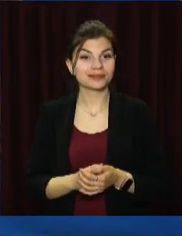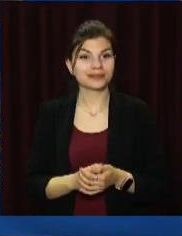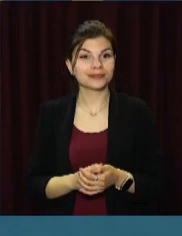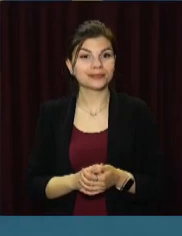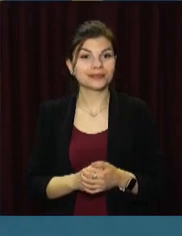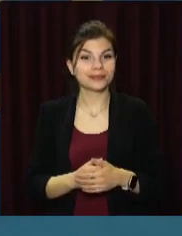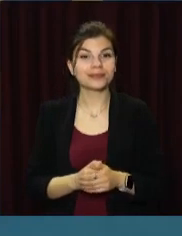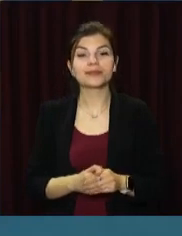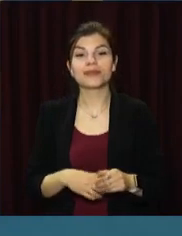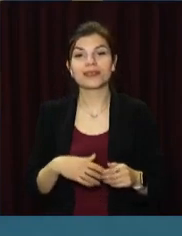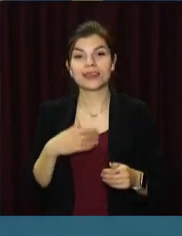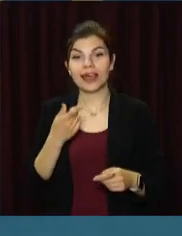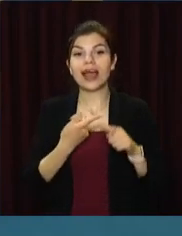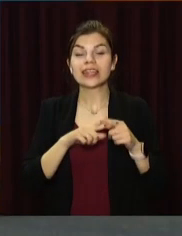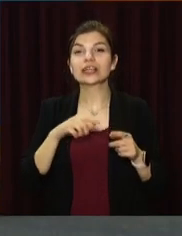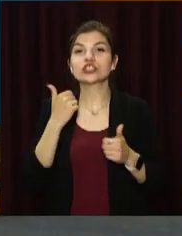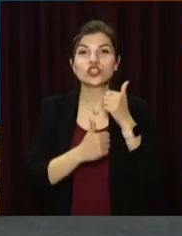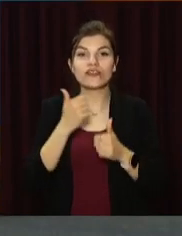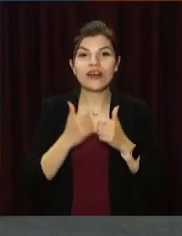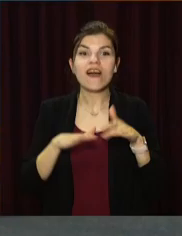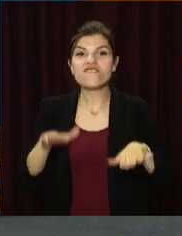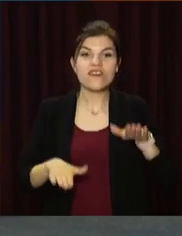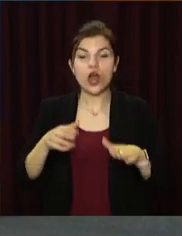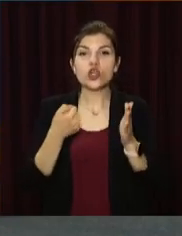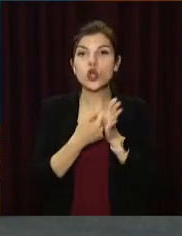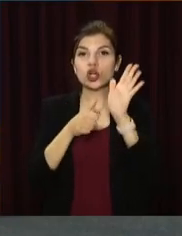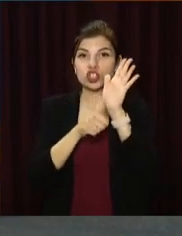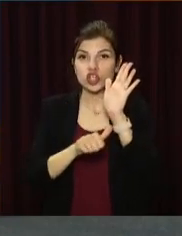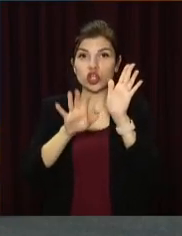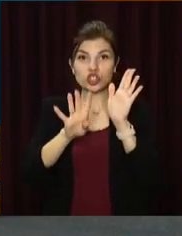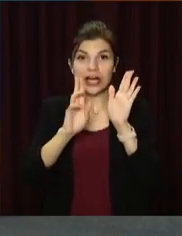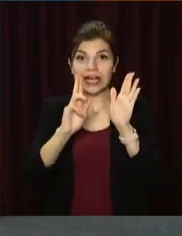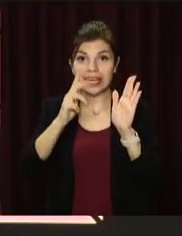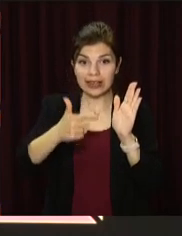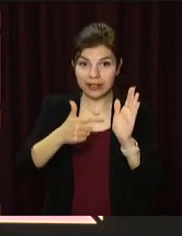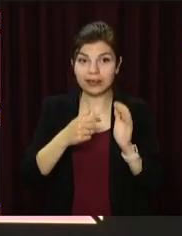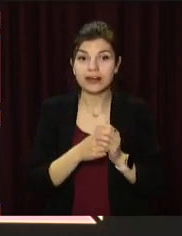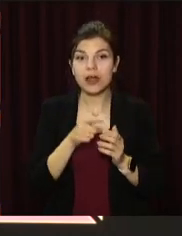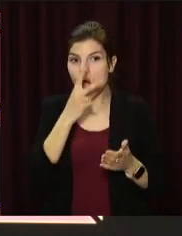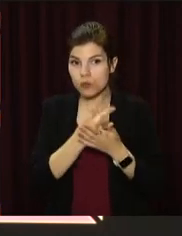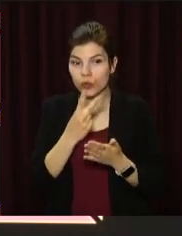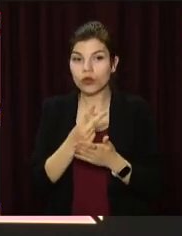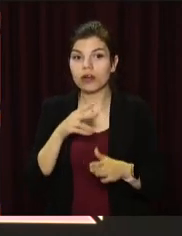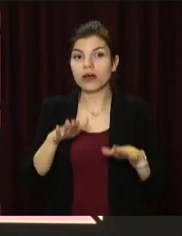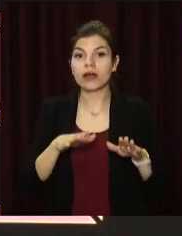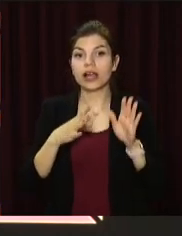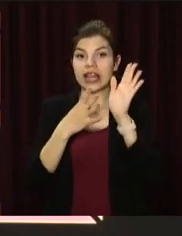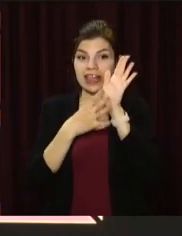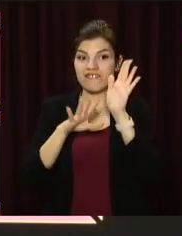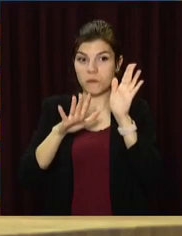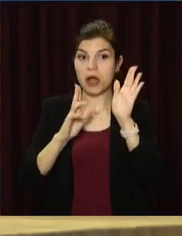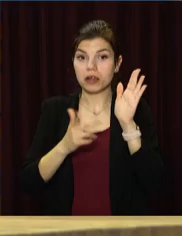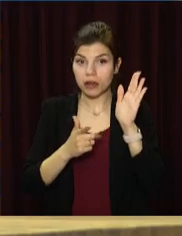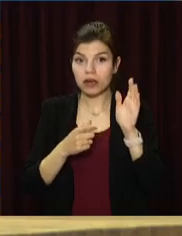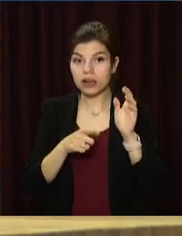На підмостках кульмінація змагань серед дівчат у ваговій категорії до 64 кілограмів. Табло показує вагу 95